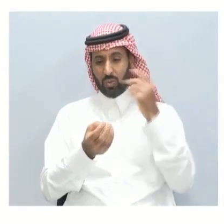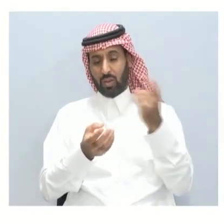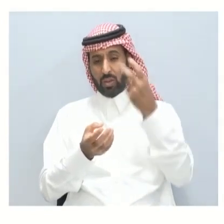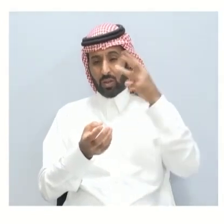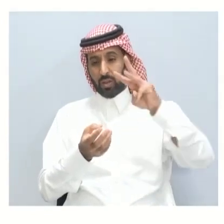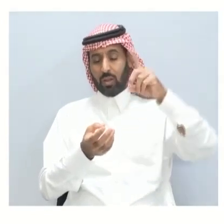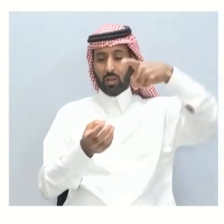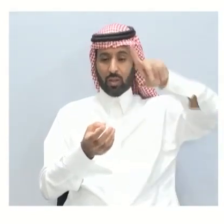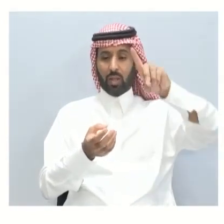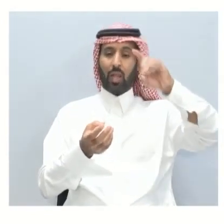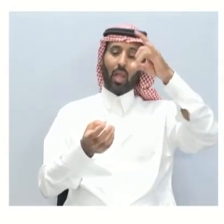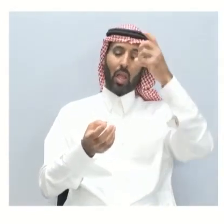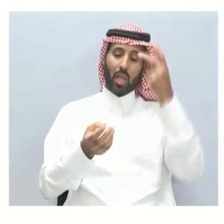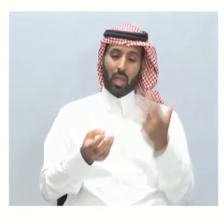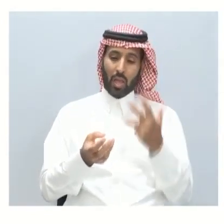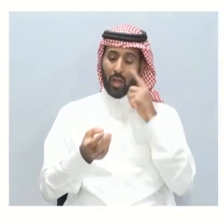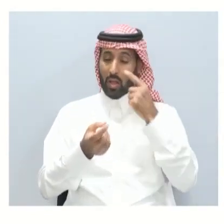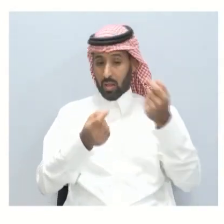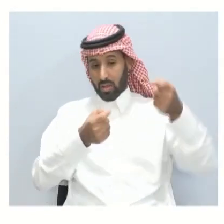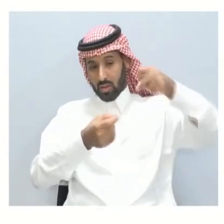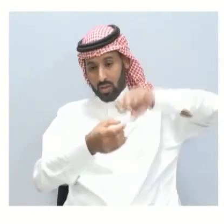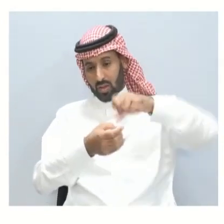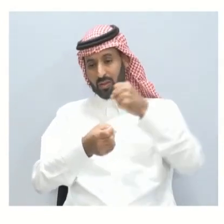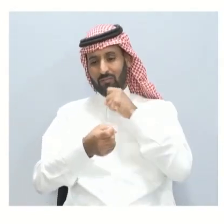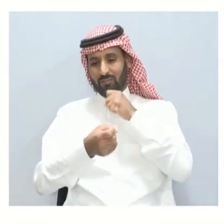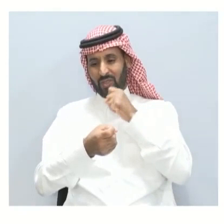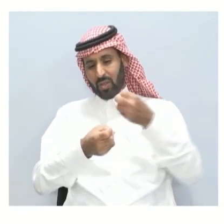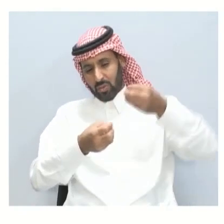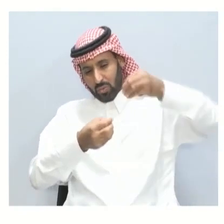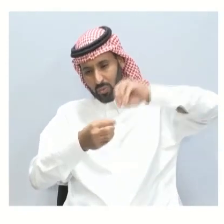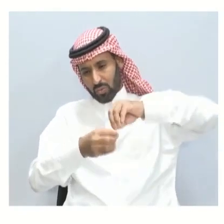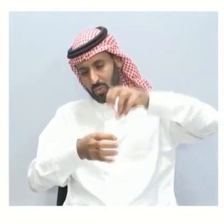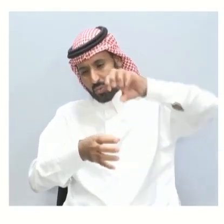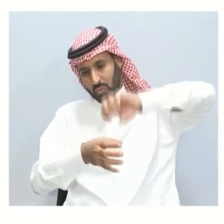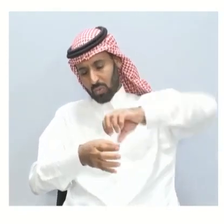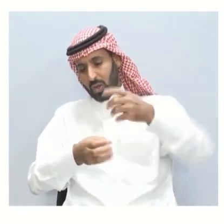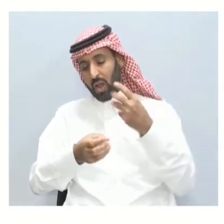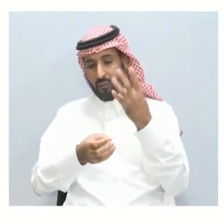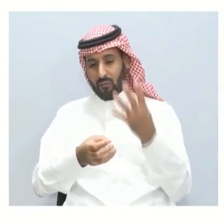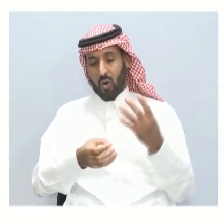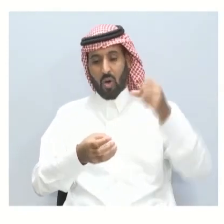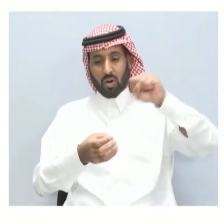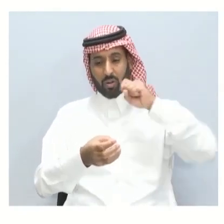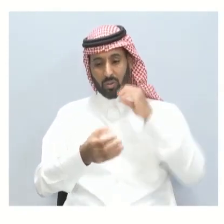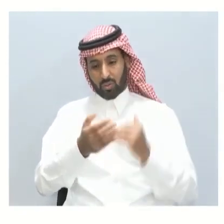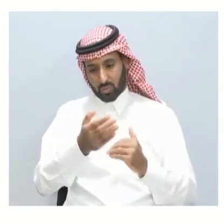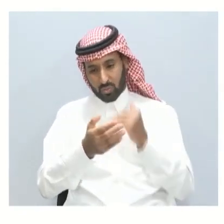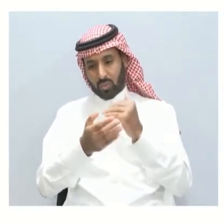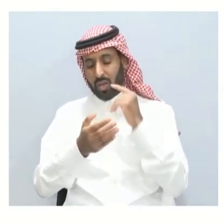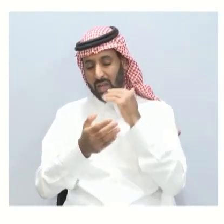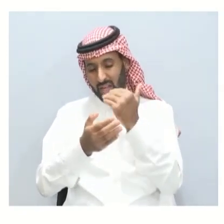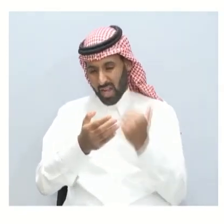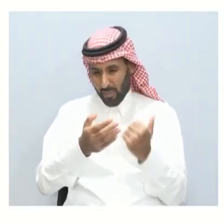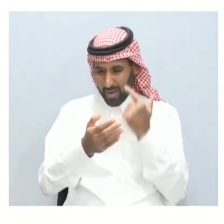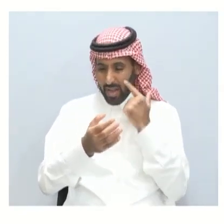حسب مبدا ويتم تعبئه المستوى الاقل طاقه وهو الفور اس لذا يمتلئ مستوى 4 اس